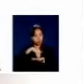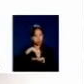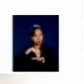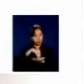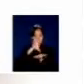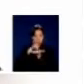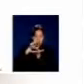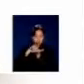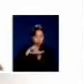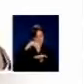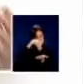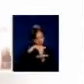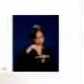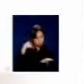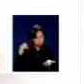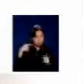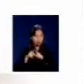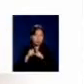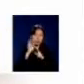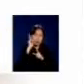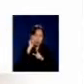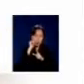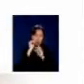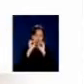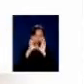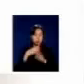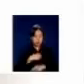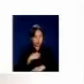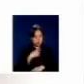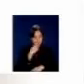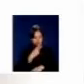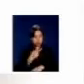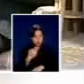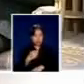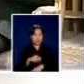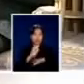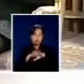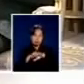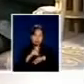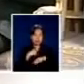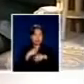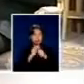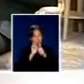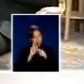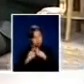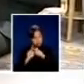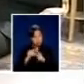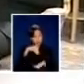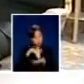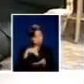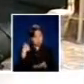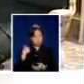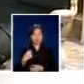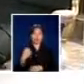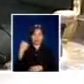เรียนหรือว่าสิ่งที่ผู้ปกครองและครูอยากจะเห็นกับการใช้แท็บเล็ตนี้ให้มีประสิทธิภาพสูงสุดด้วยไหมครับ ครับก็คงจะมี